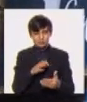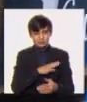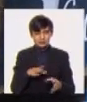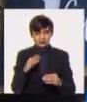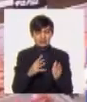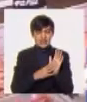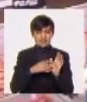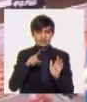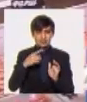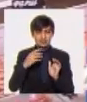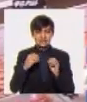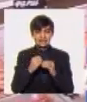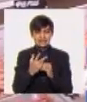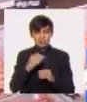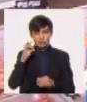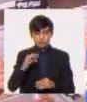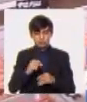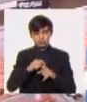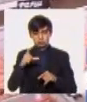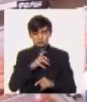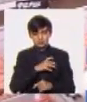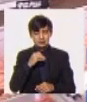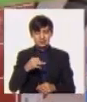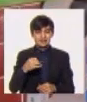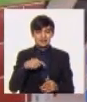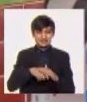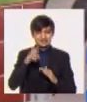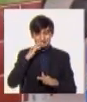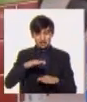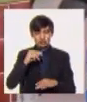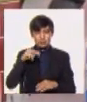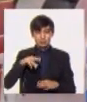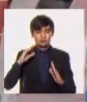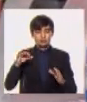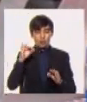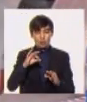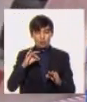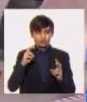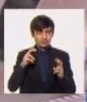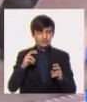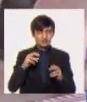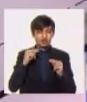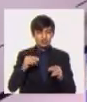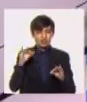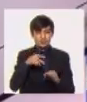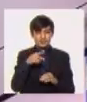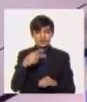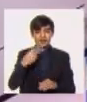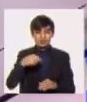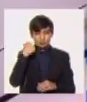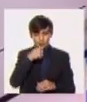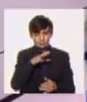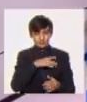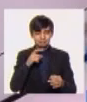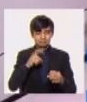бірден 9,13%-ға қымбаттағанын айтады. Сөзінше елімізде енгізілген төтенше жағдай кезінде жылдық инфляция 2020 жылға